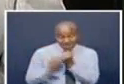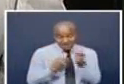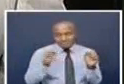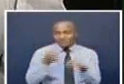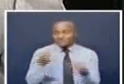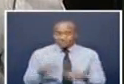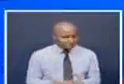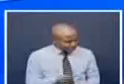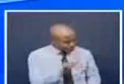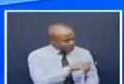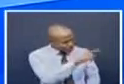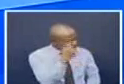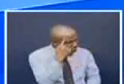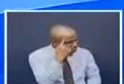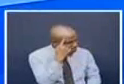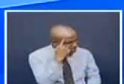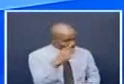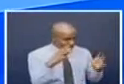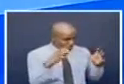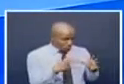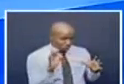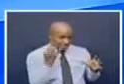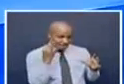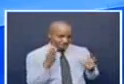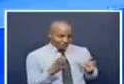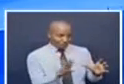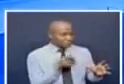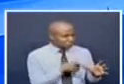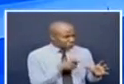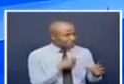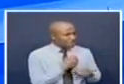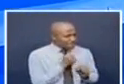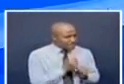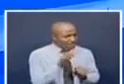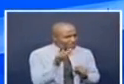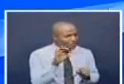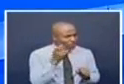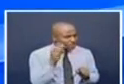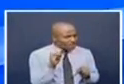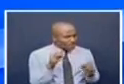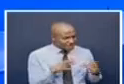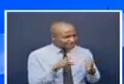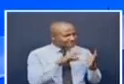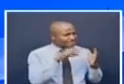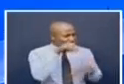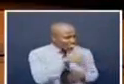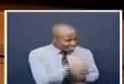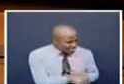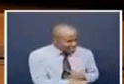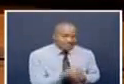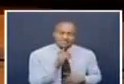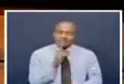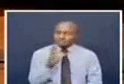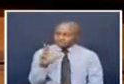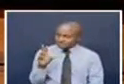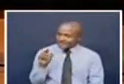Unadhani pengine kujitokeza kundi hilo kumeathiri umashuhuri wa chama chako cha ODM katika eneo la Busia? Nafikiri